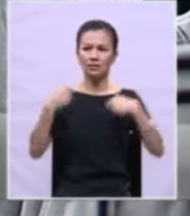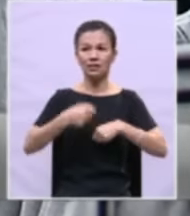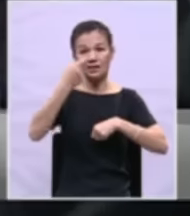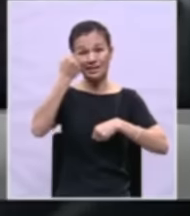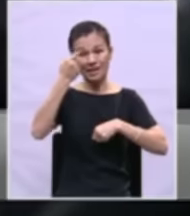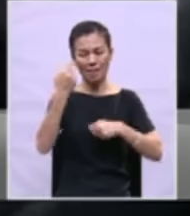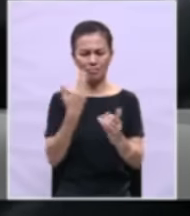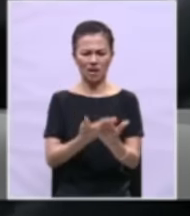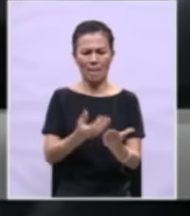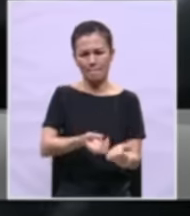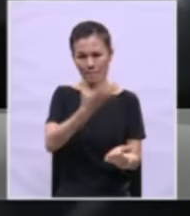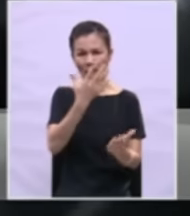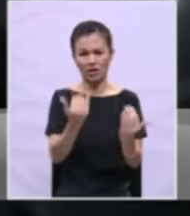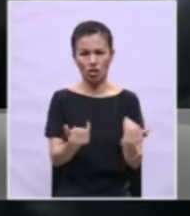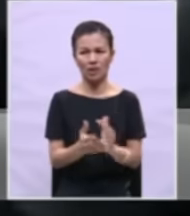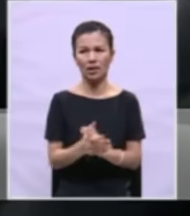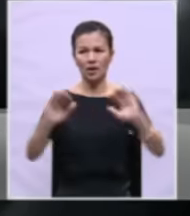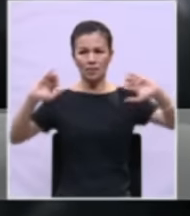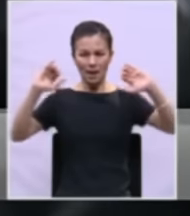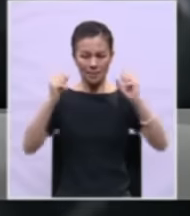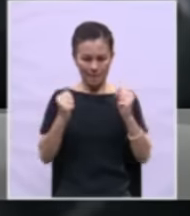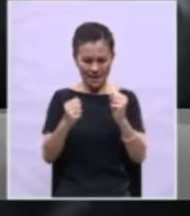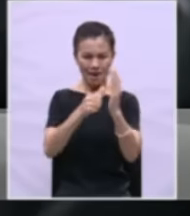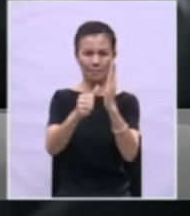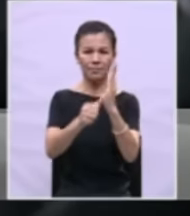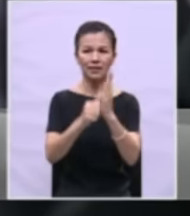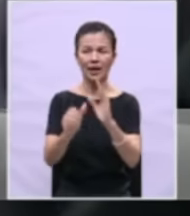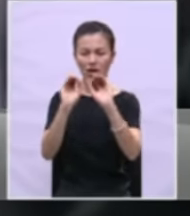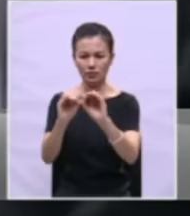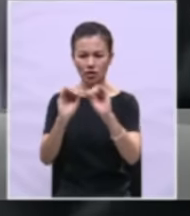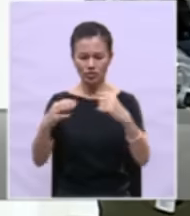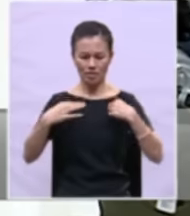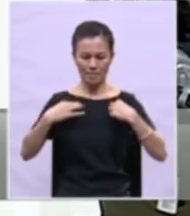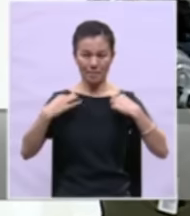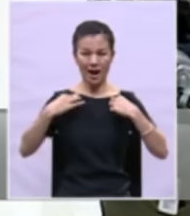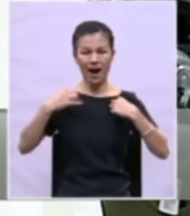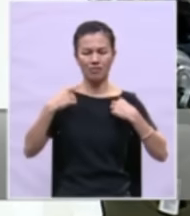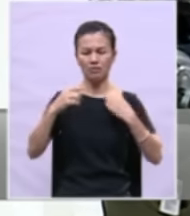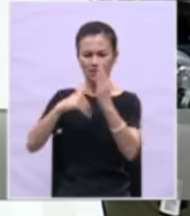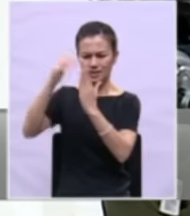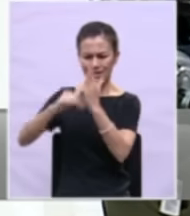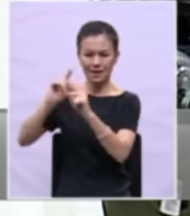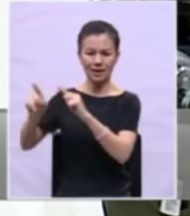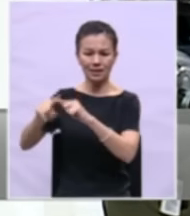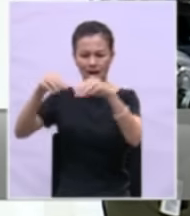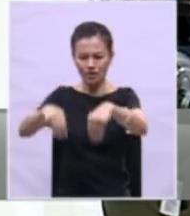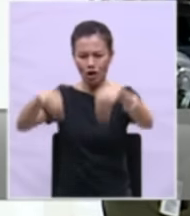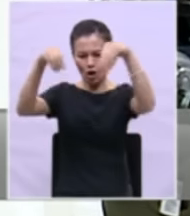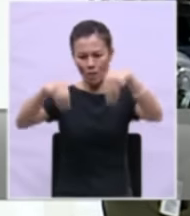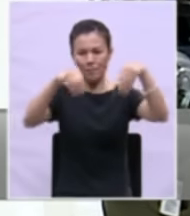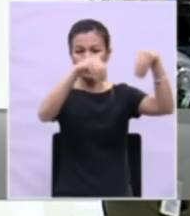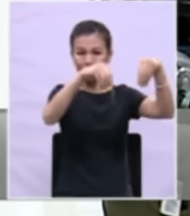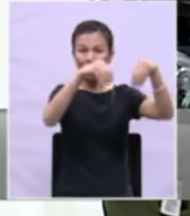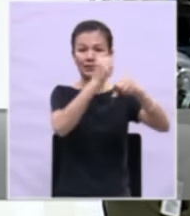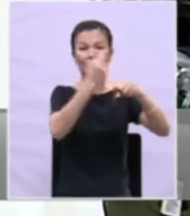าสูงแต่รัฐบาลพยายามแก้ไขทั้งการเปิดสอนการย้อมผ้าและขณะเดียวกันก็ได้มอบหมายให้กระทรวงพาณิ